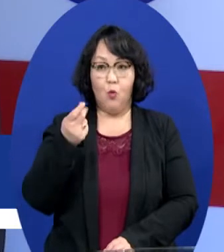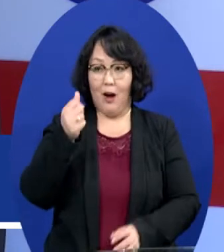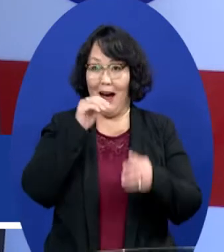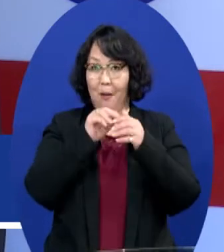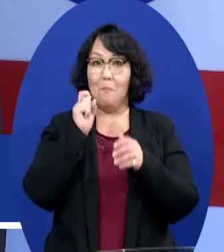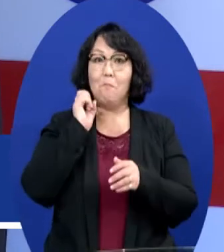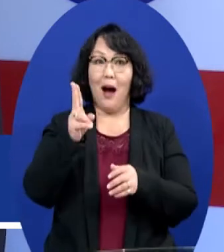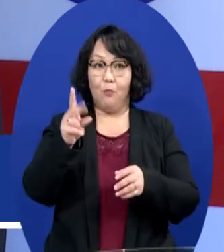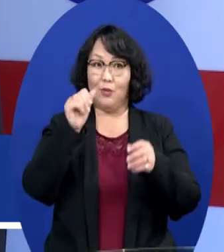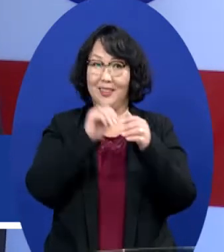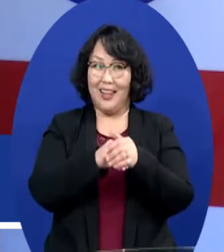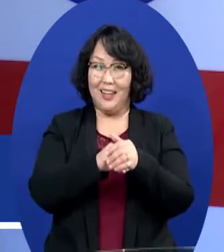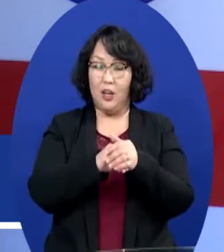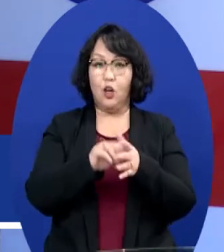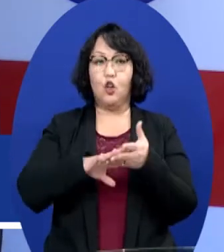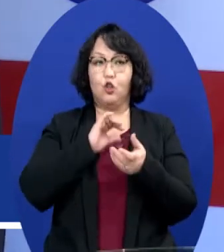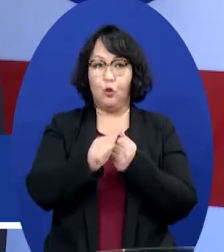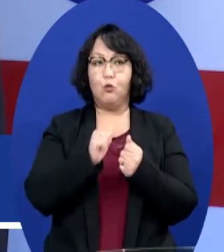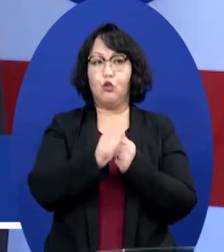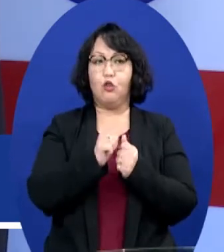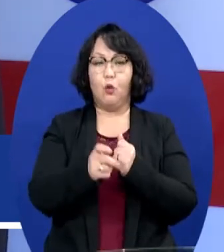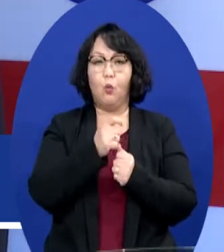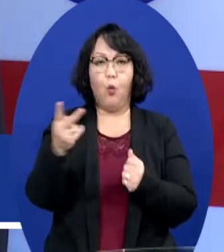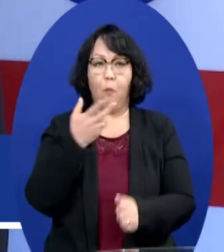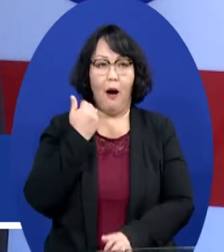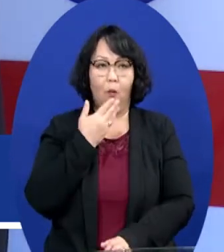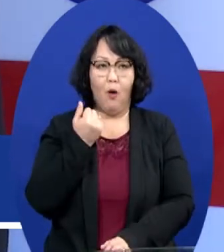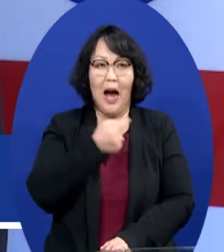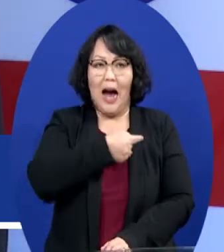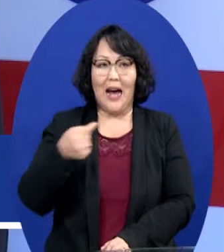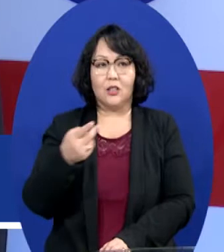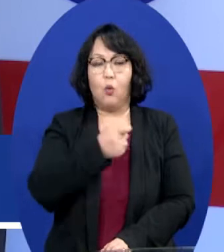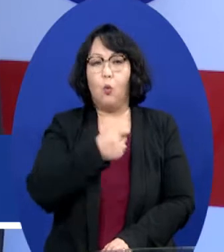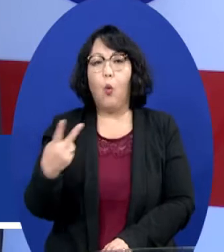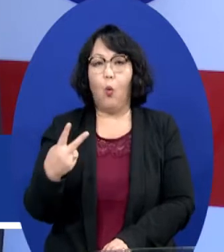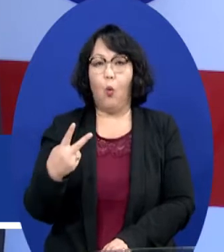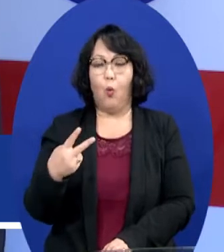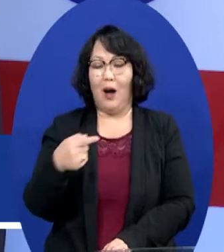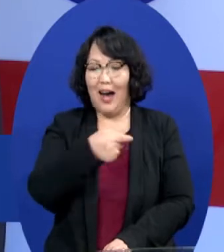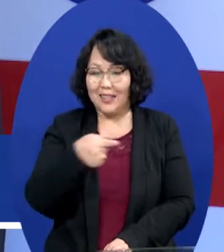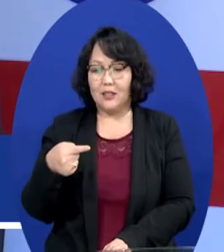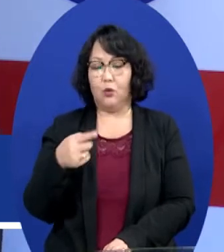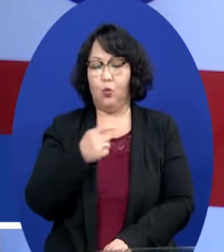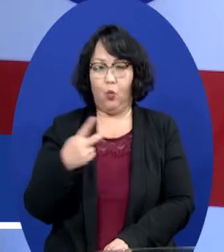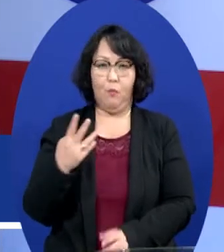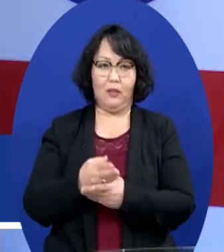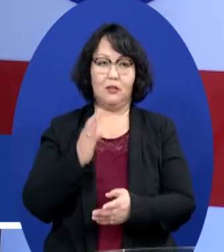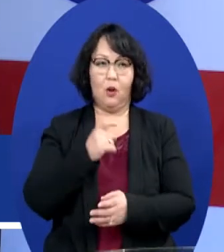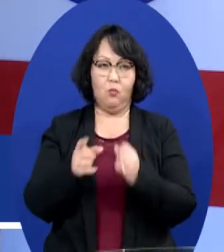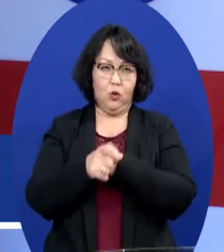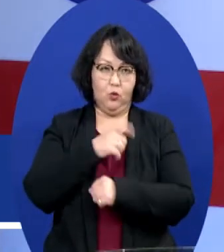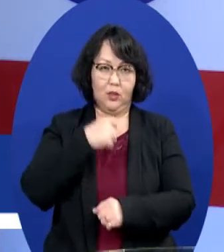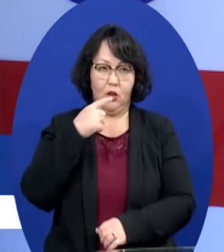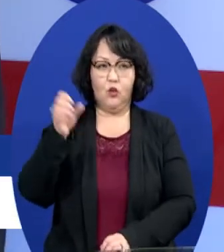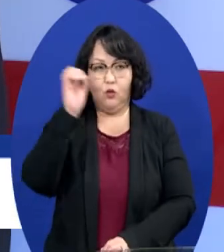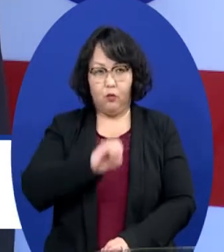дараа төлбөр төлөд хүү байхгүй. Тэрийг бид нэр хэлбэрчлээд юу гэж ярьдаг вэ? Хасах хүүтэй л гэж ярьдаг л та. Санхүүгийнхан. За Европт бас